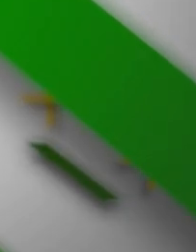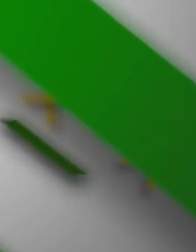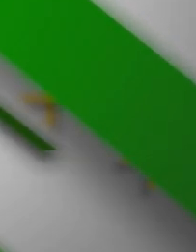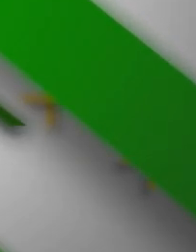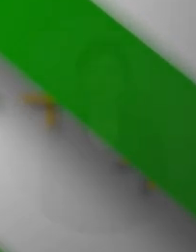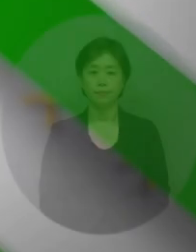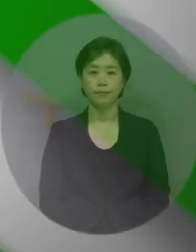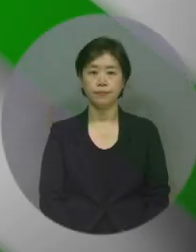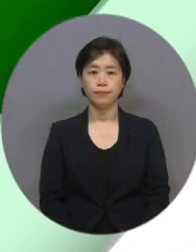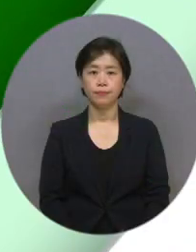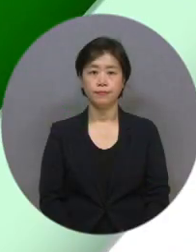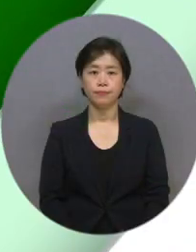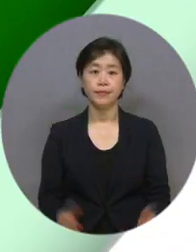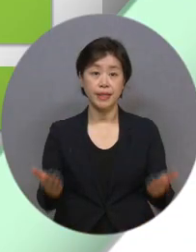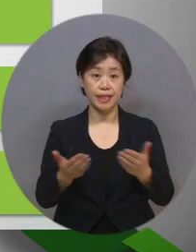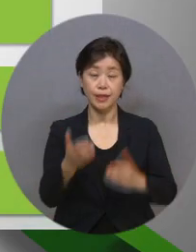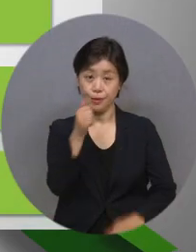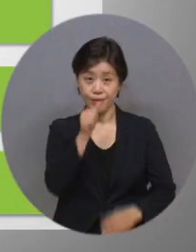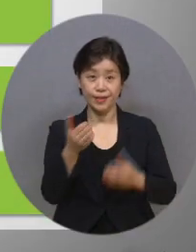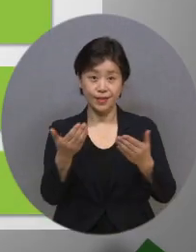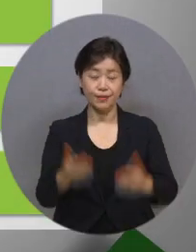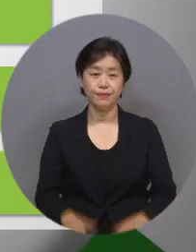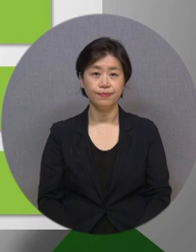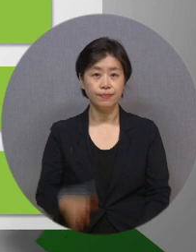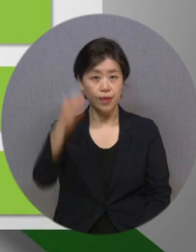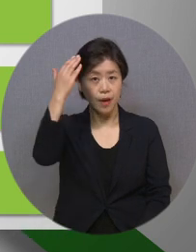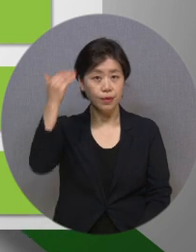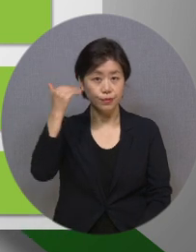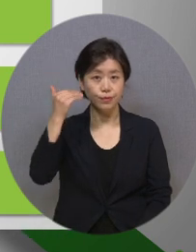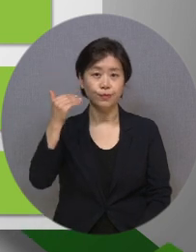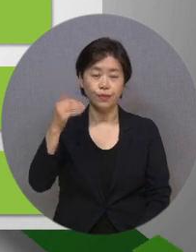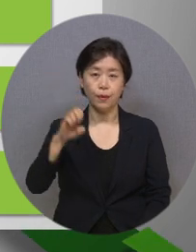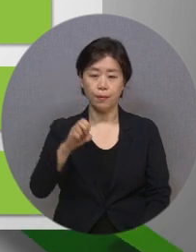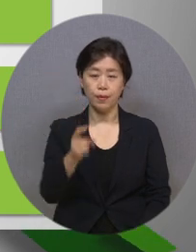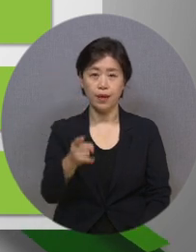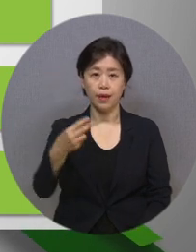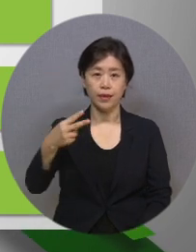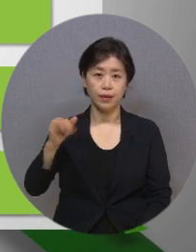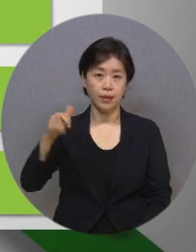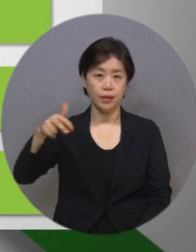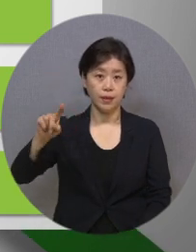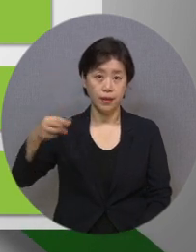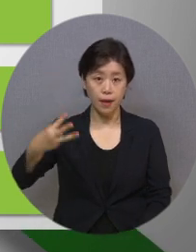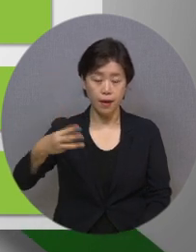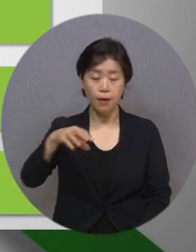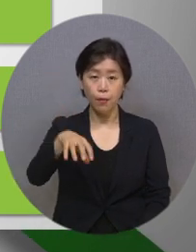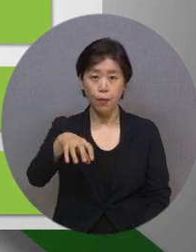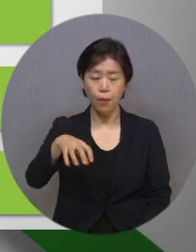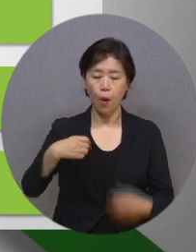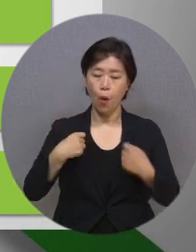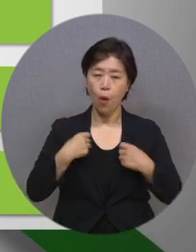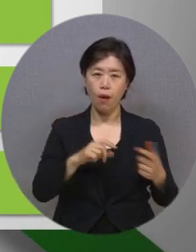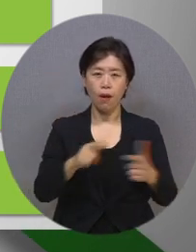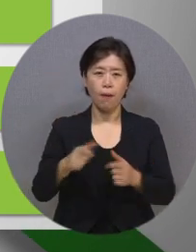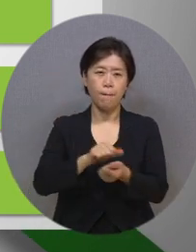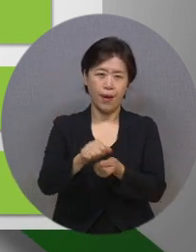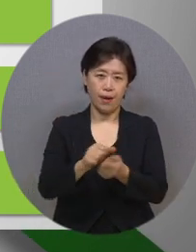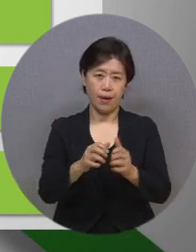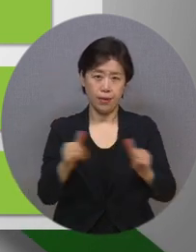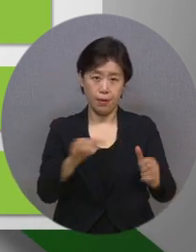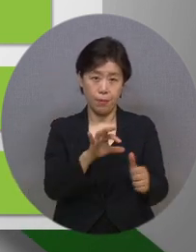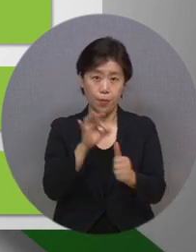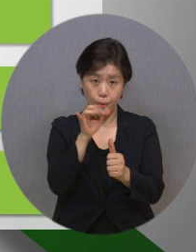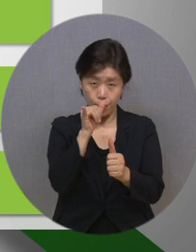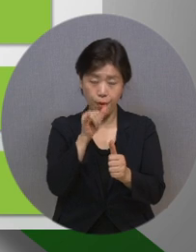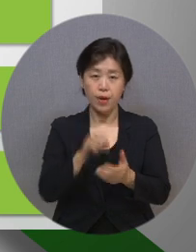오늘의 취업 정보입니다. 주식회사 한국메디칼에서 세탁원을 모집합니다. 접수 마감일은